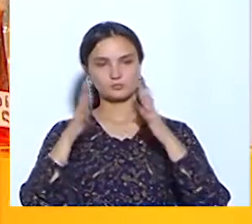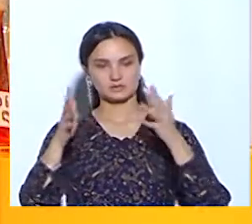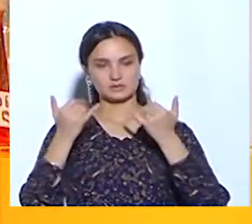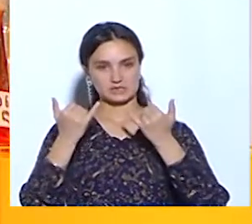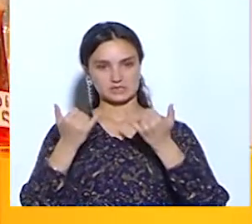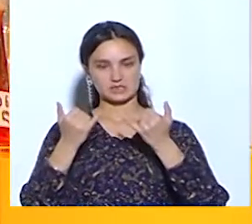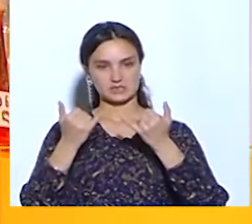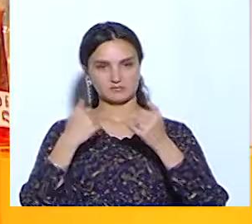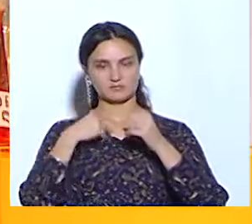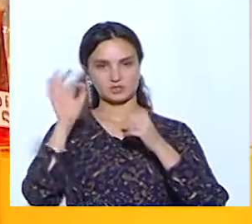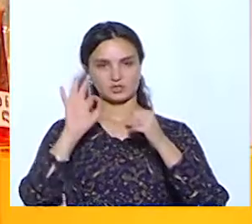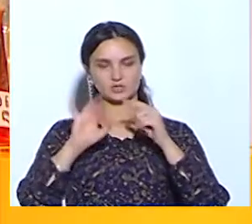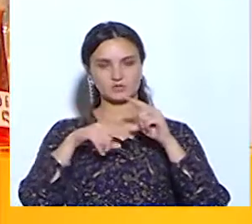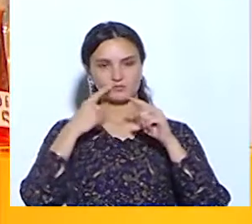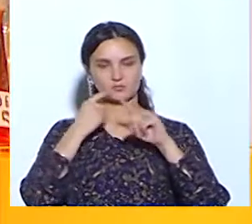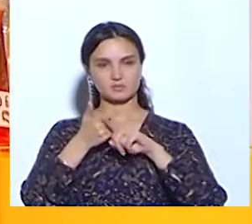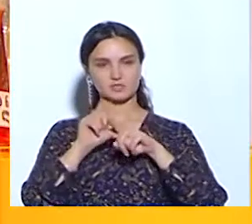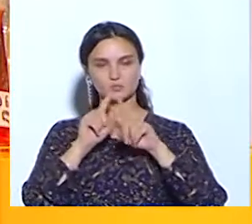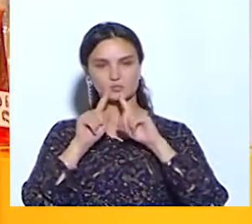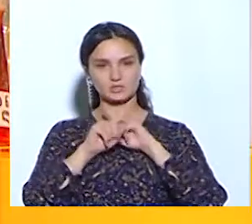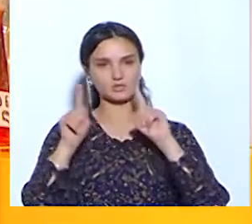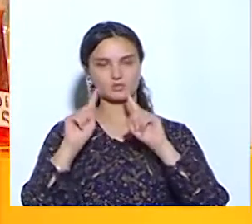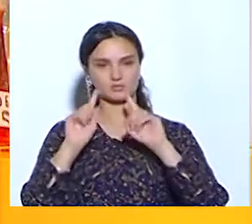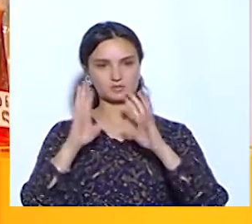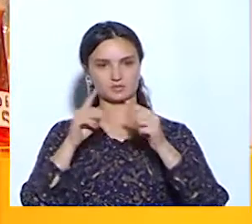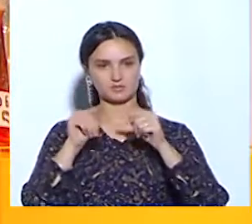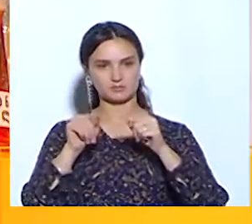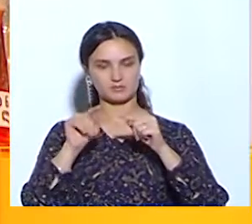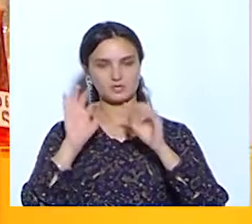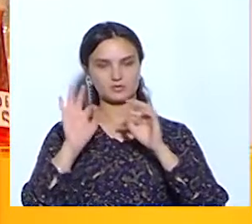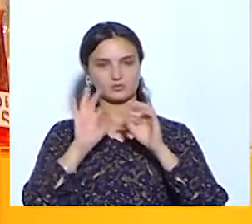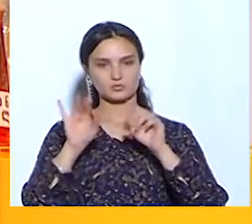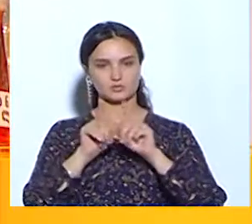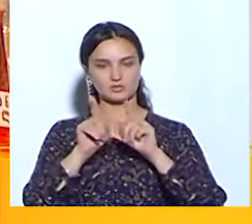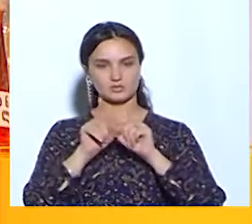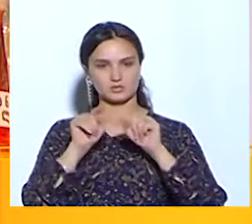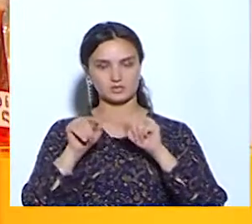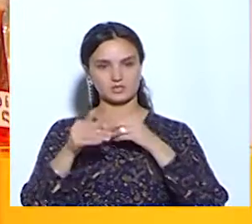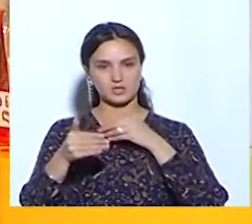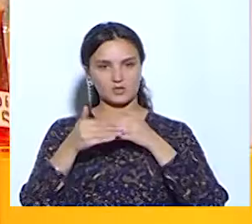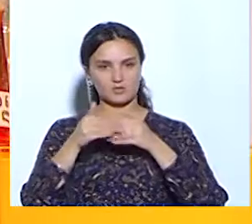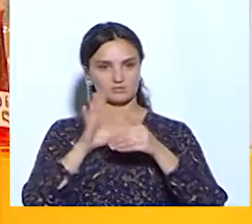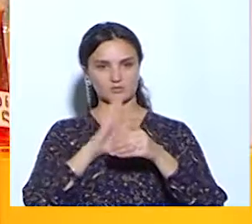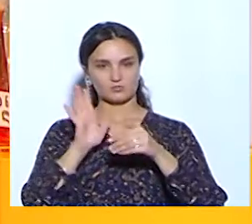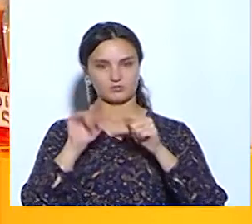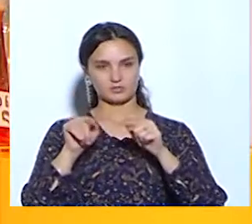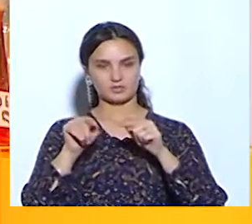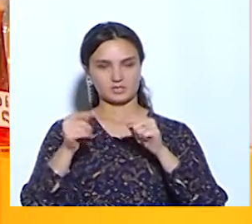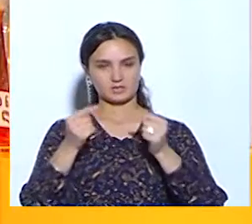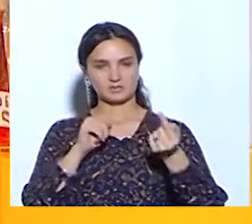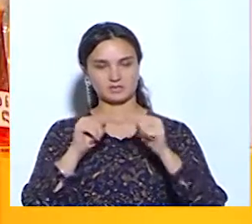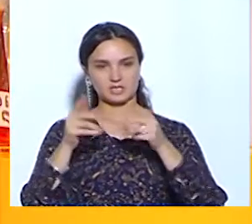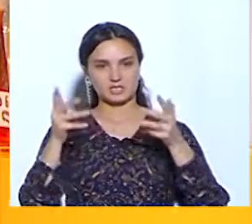დღეს მე ხშირად ამობ ხოლმე, ძალიან უცნაური რამ ხდება, არასდროს ისე არ დაახლოებულა ერთმანეთთან